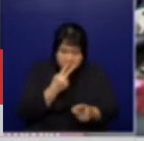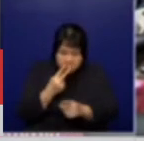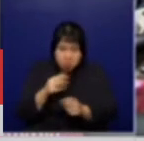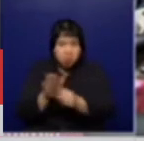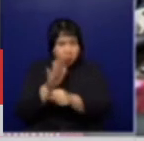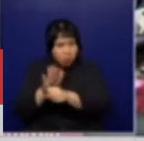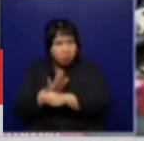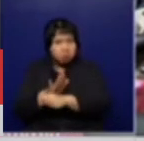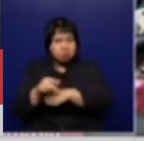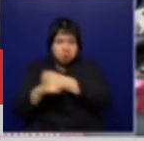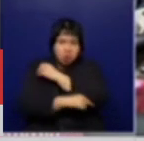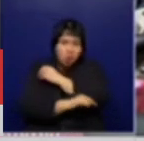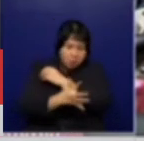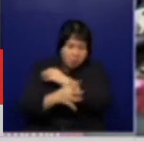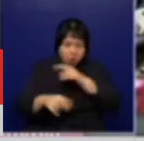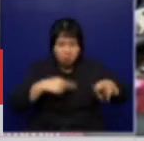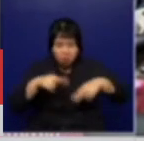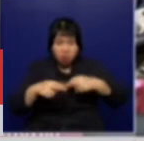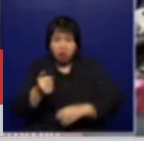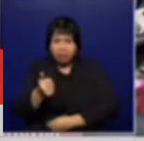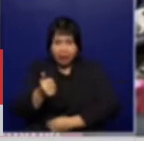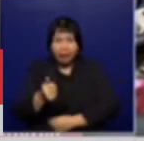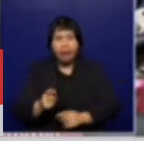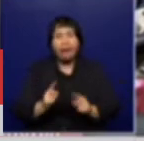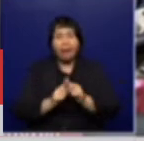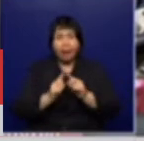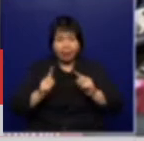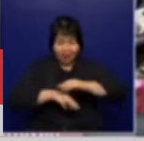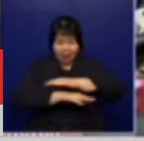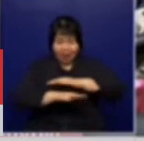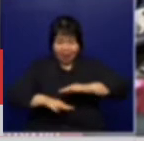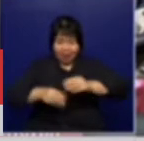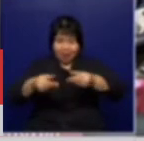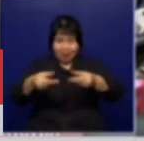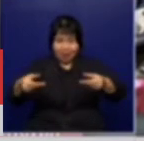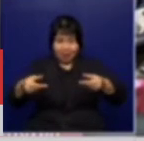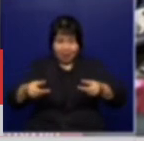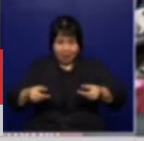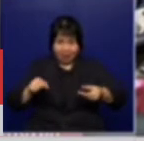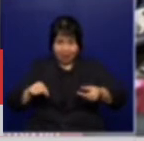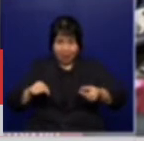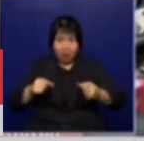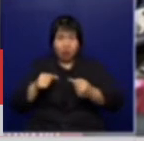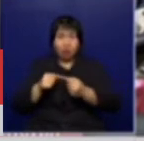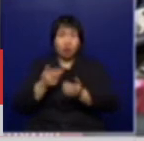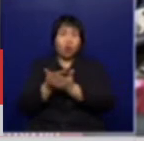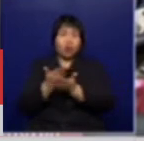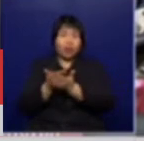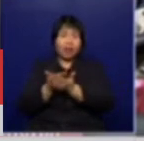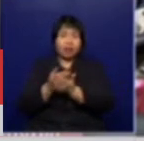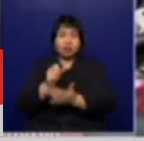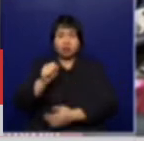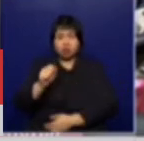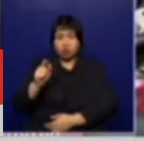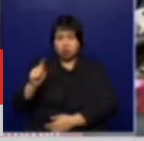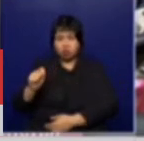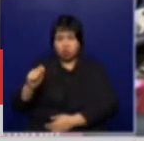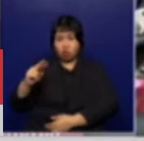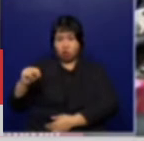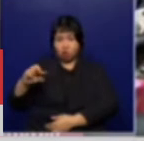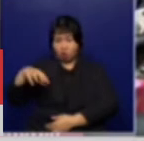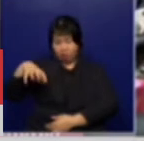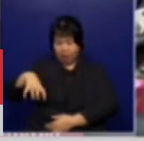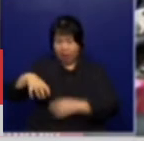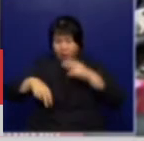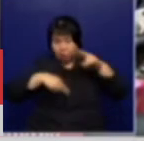สตรวจสอบได้แต่จากเอกสารรายงานของสำนักงานการตรวจเงินแห่งชาติหรือสตง.ที่อยู่ในมือ